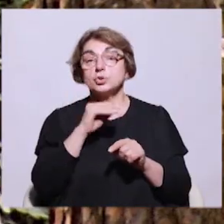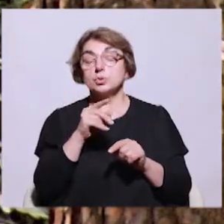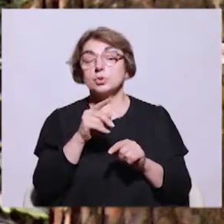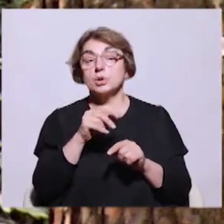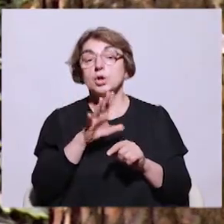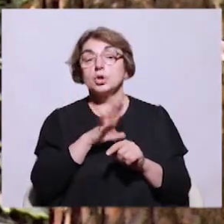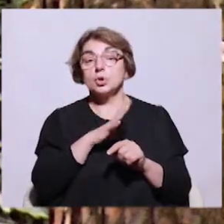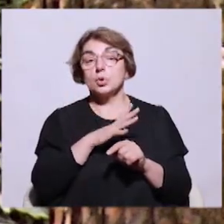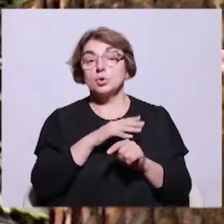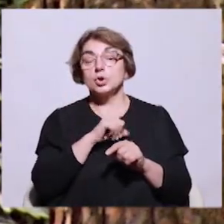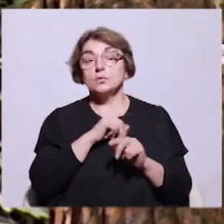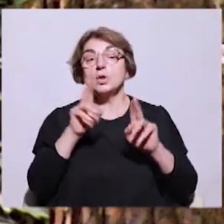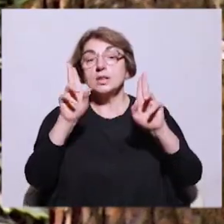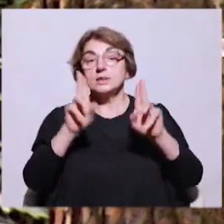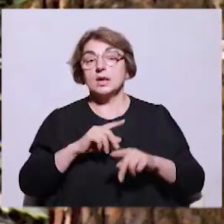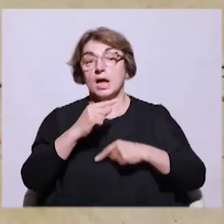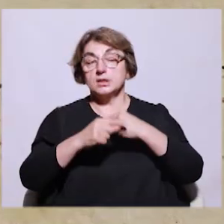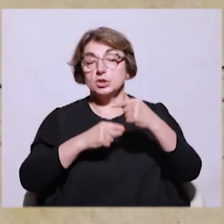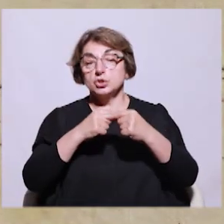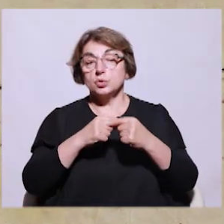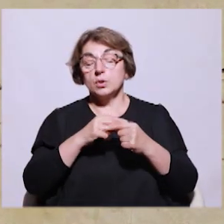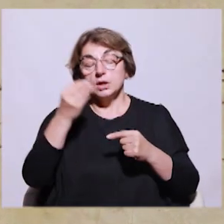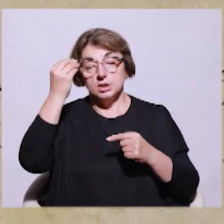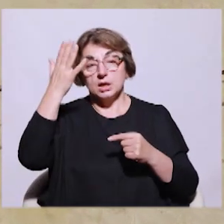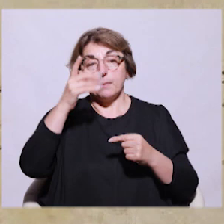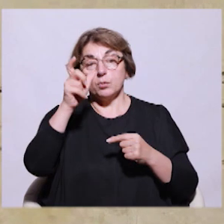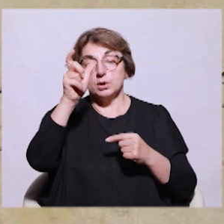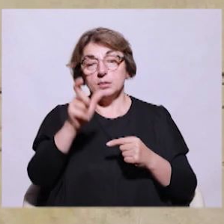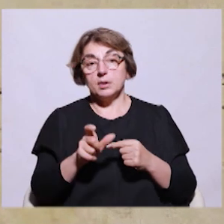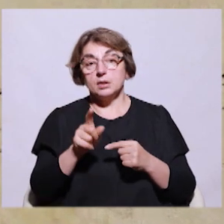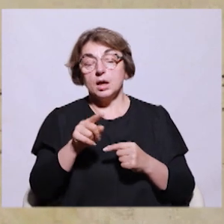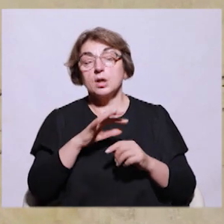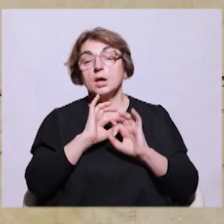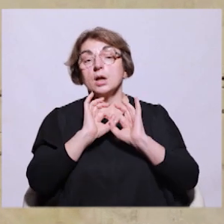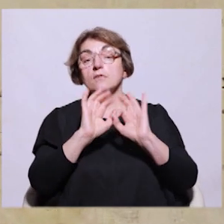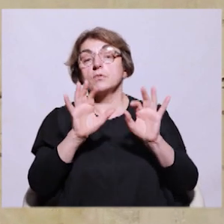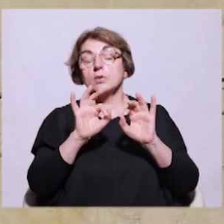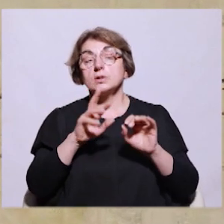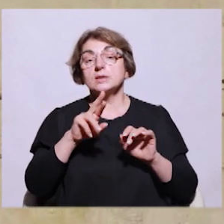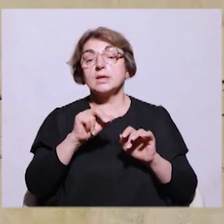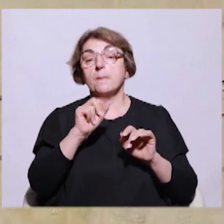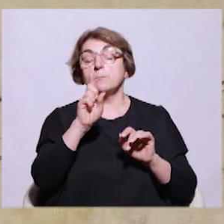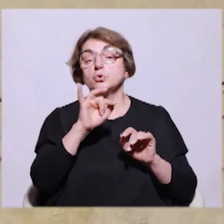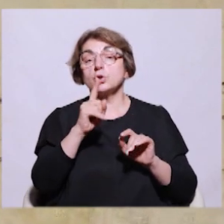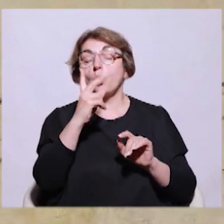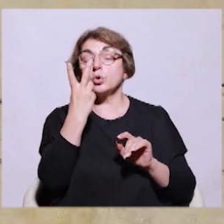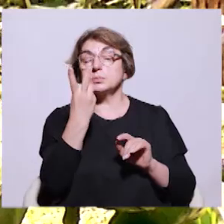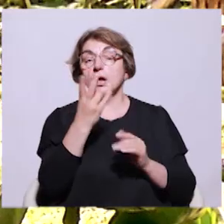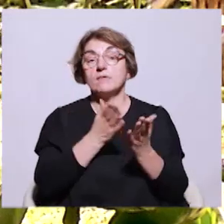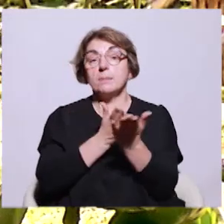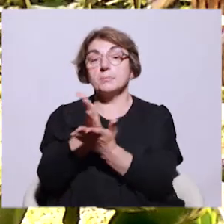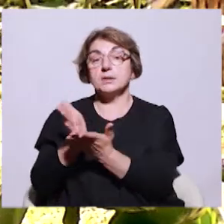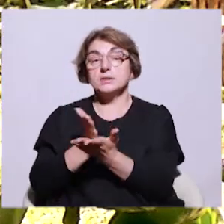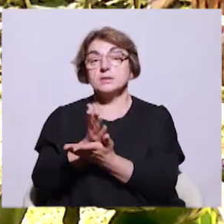რომ იყოს ტრადიციულად იაპონელი მხატვარი. ოკიო აქ გვიყვება ძენბუდიზმის ორ მთავარ